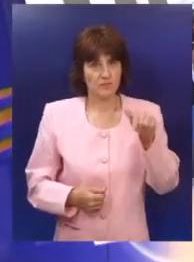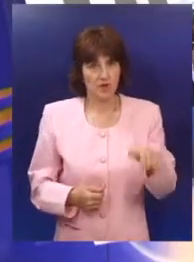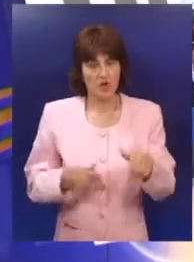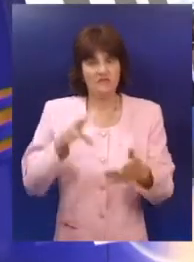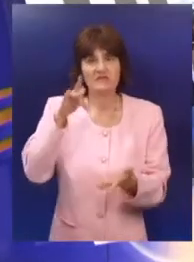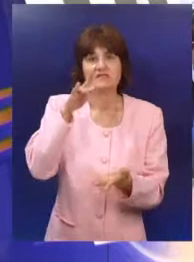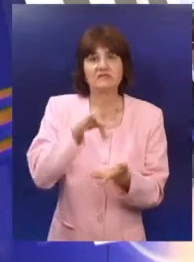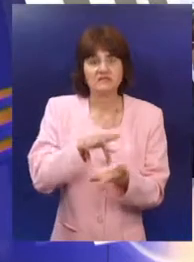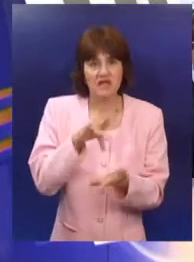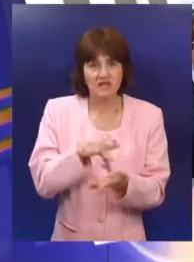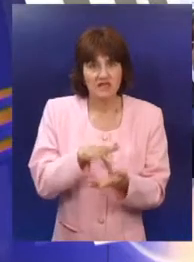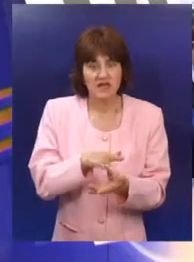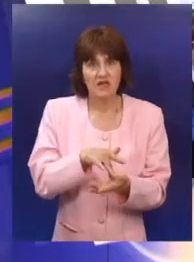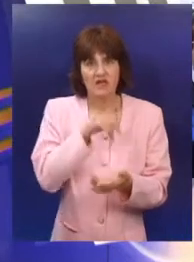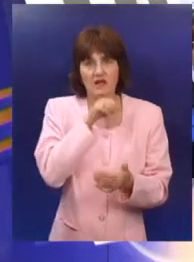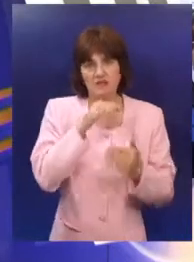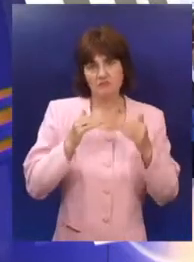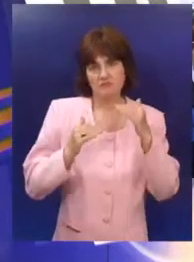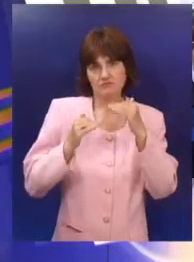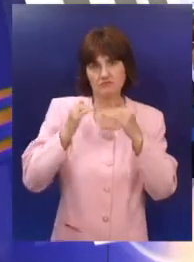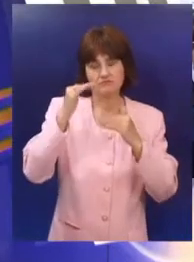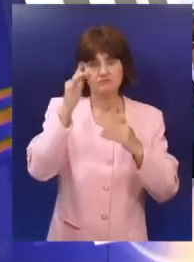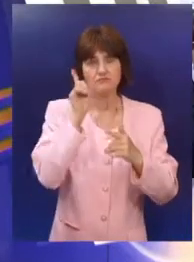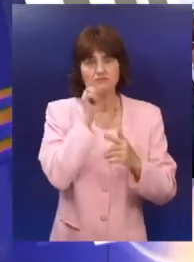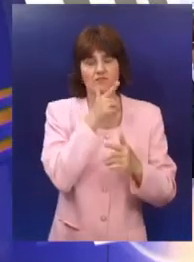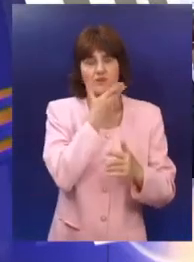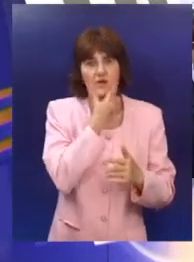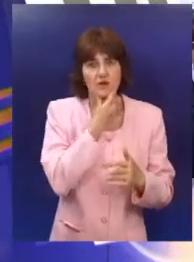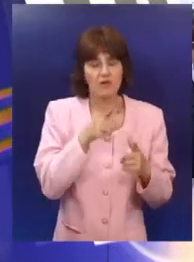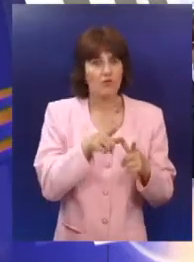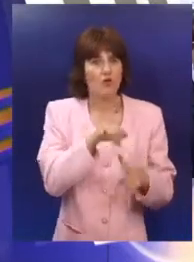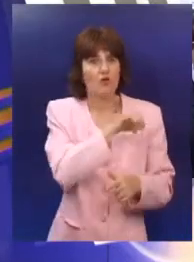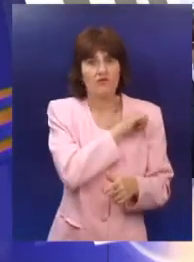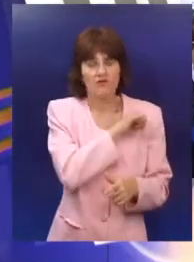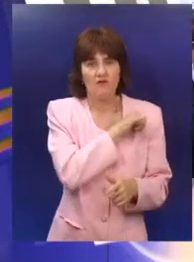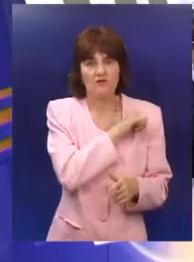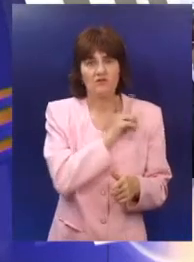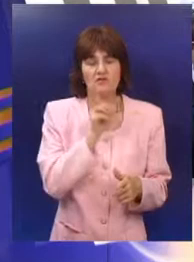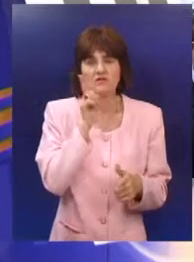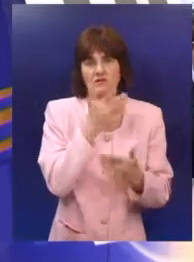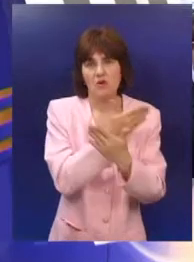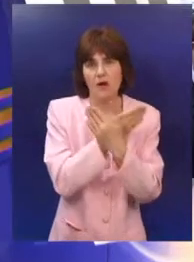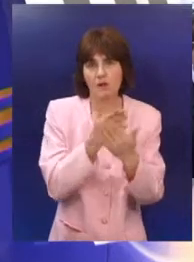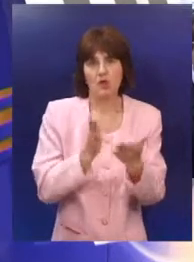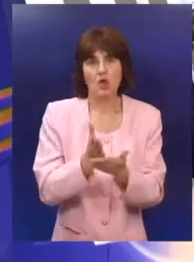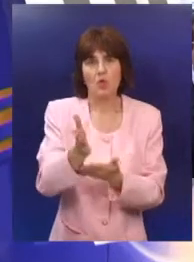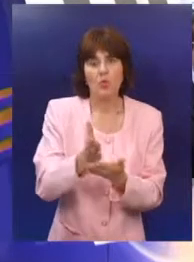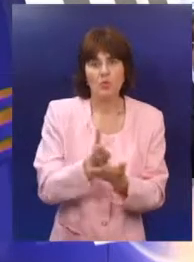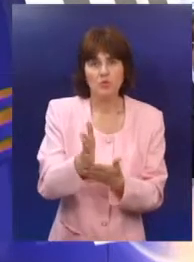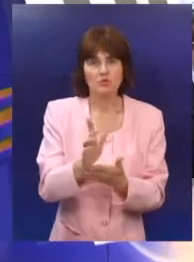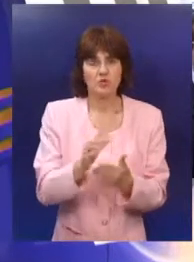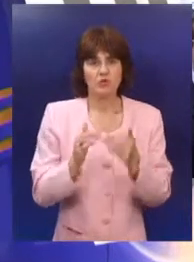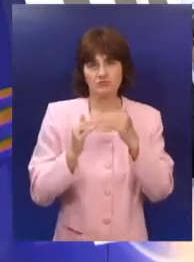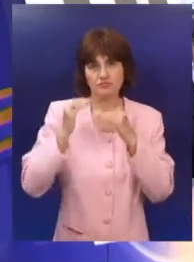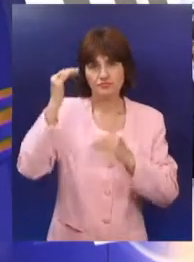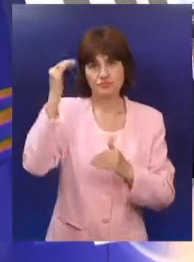Ovo odeljenje za reanimaciju je na nivou onoga što imamo u urgentnom centru Vojvodine, dakle najviši standard usluga,